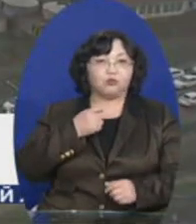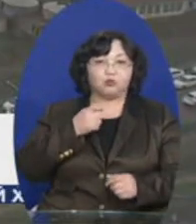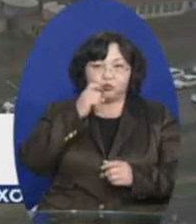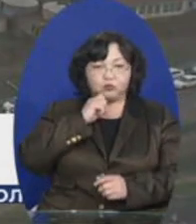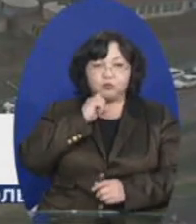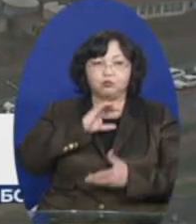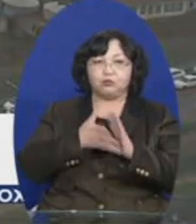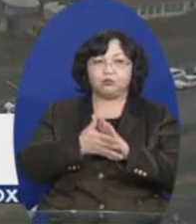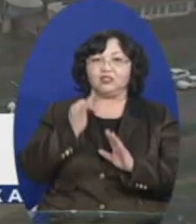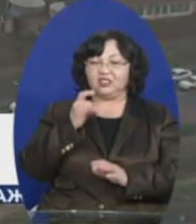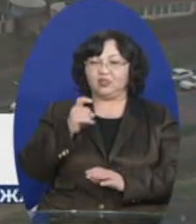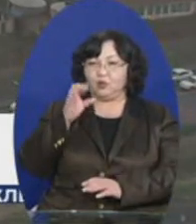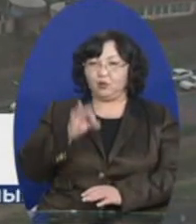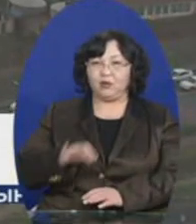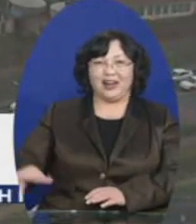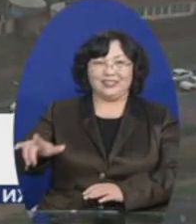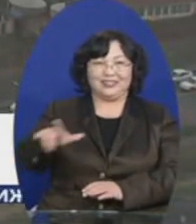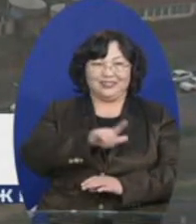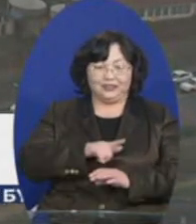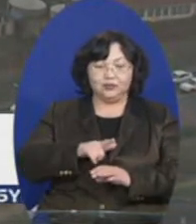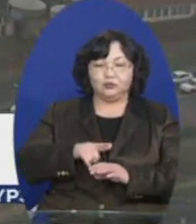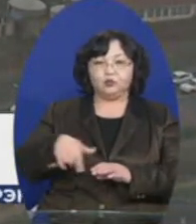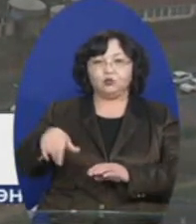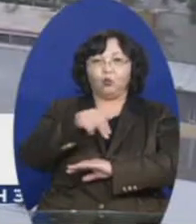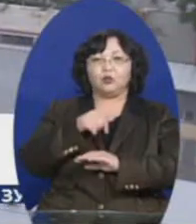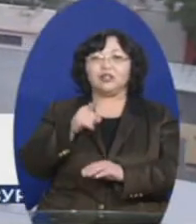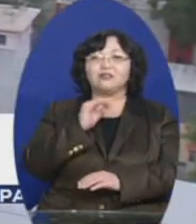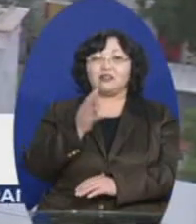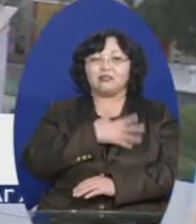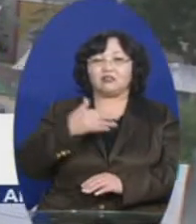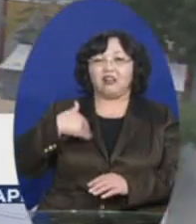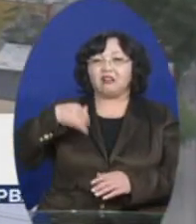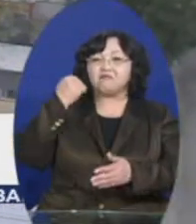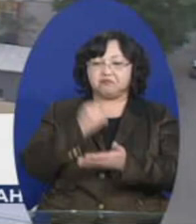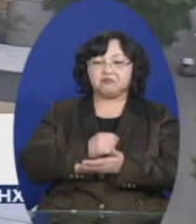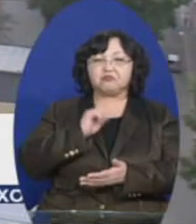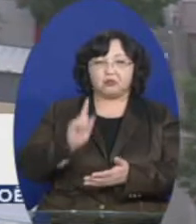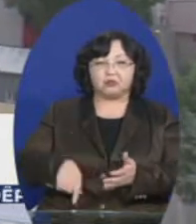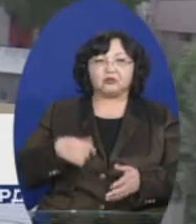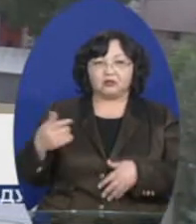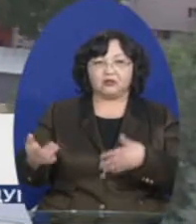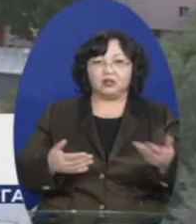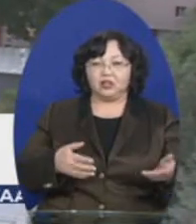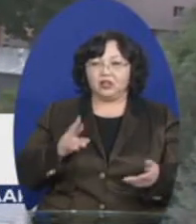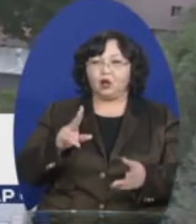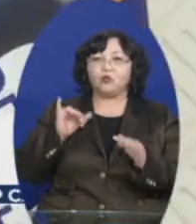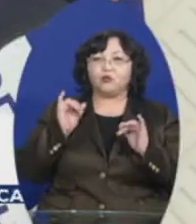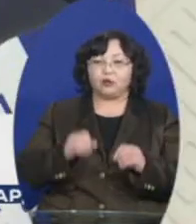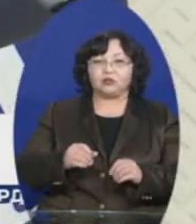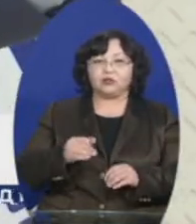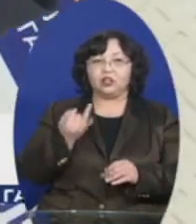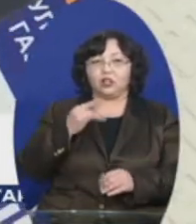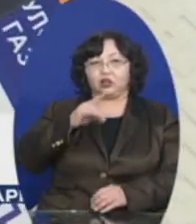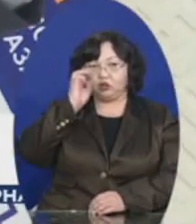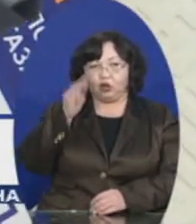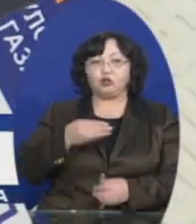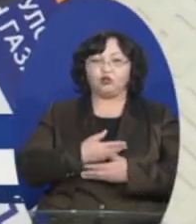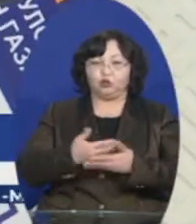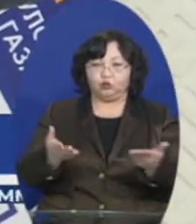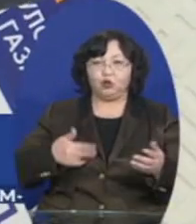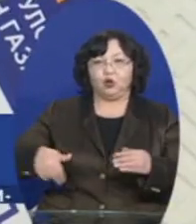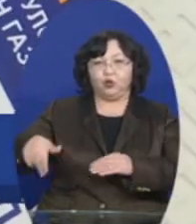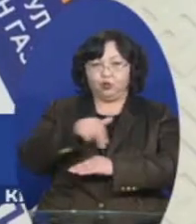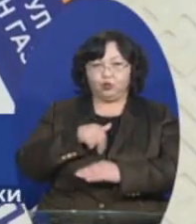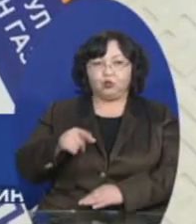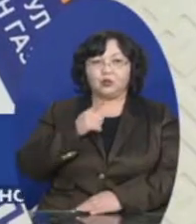байдаг. Тиймээс дүүргийн засаг дарга нарын захирамжаар олгосон газрын зөвшөөрлийг мөн удахгүй нийтэд тодорхой болгоно гэлээ. Дүүргийн засаг даргын